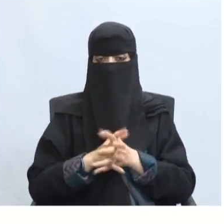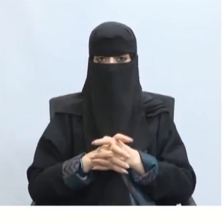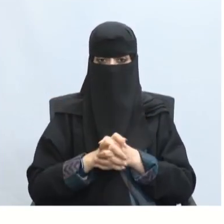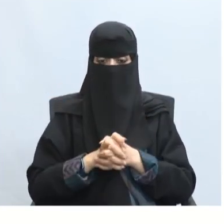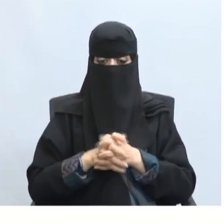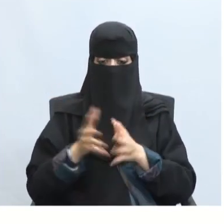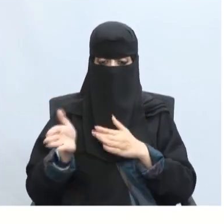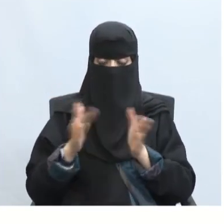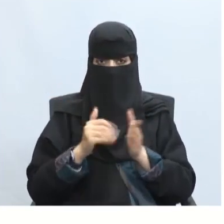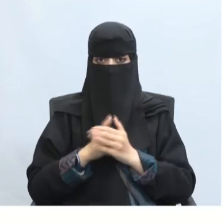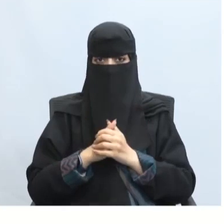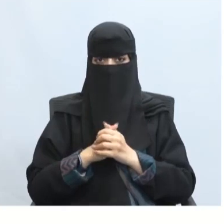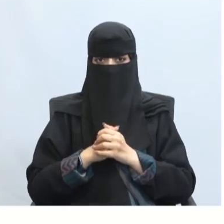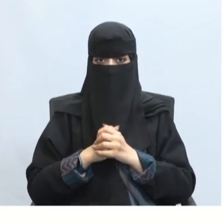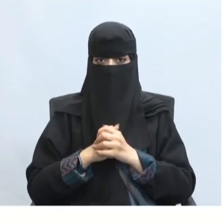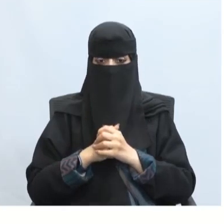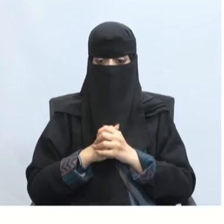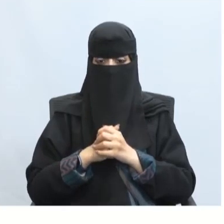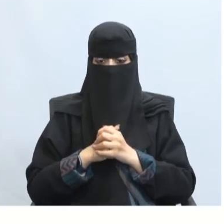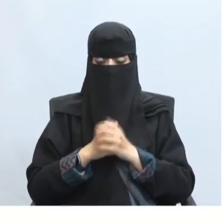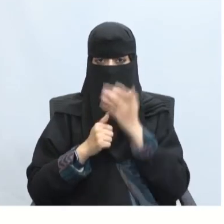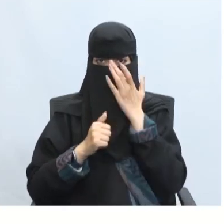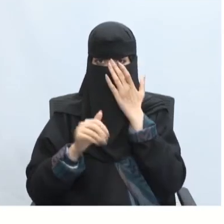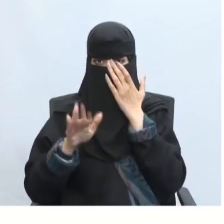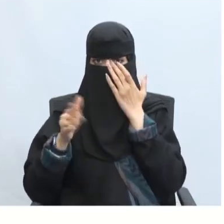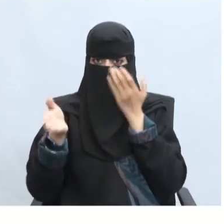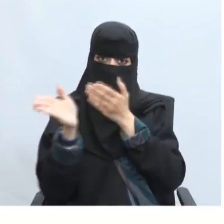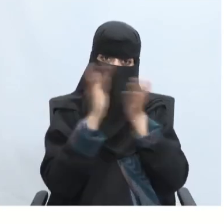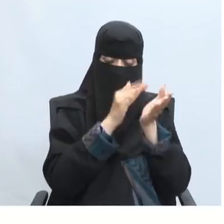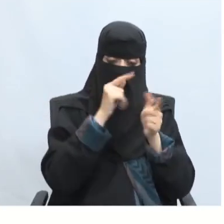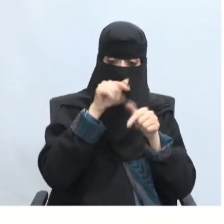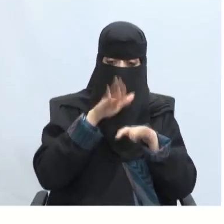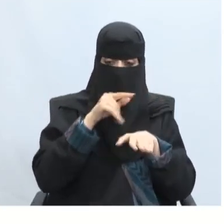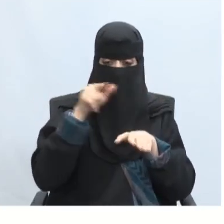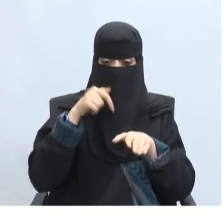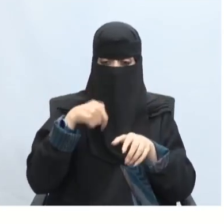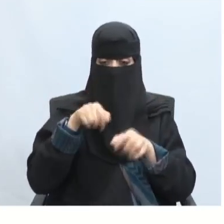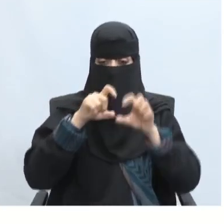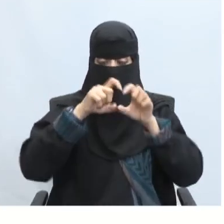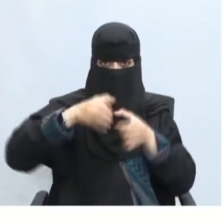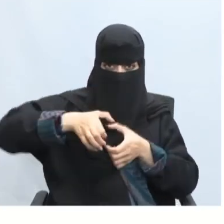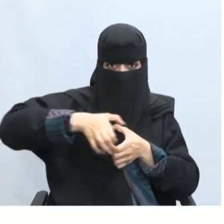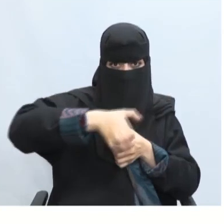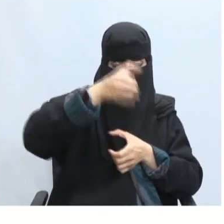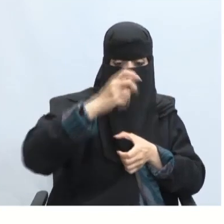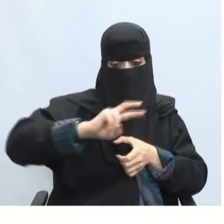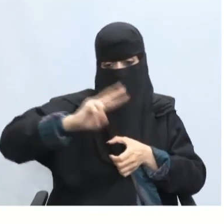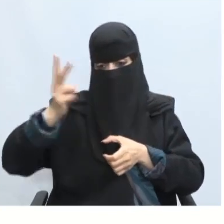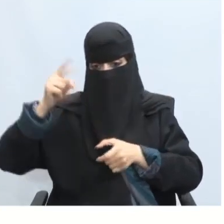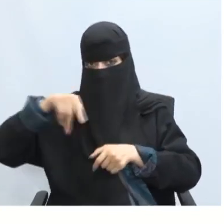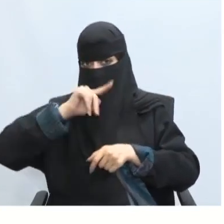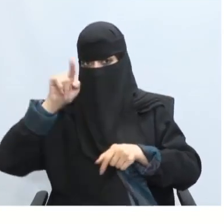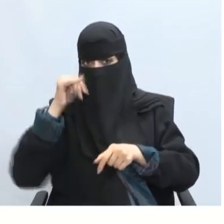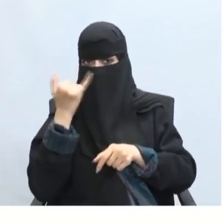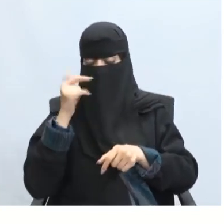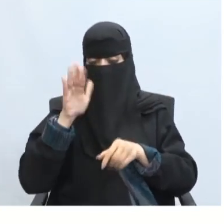المنخفضه احسنتم بارك الله فيكم بعد ذلك عزيزي الطالب عزيزتي الطالبه هناك حزام